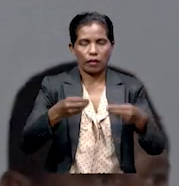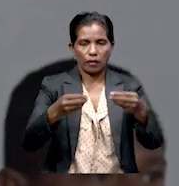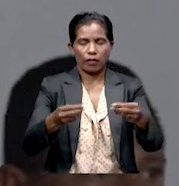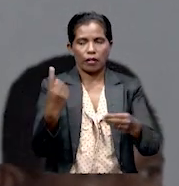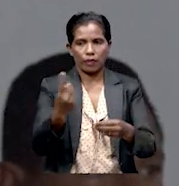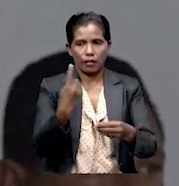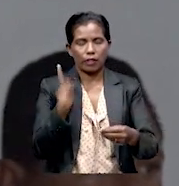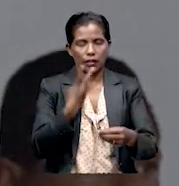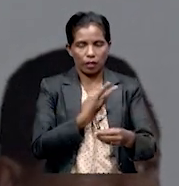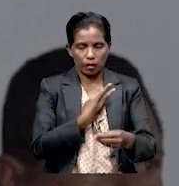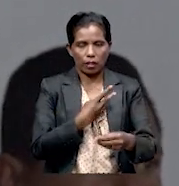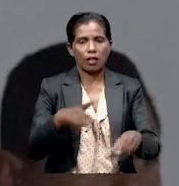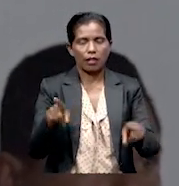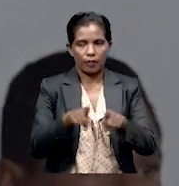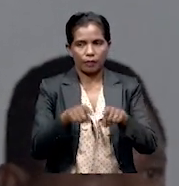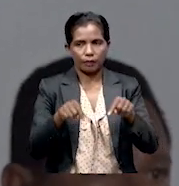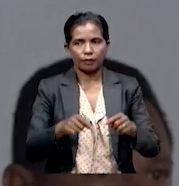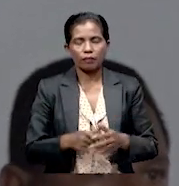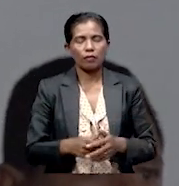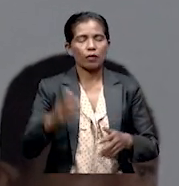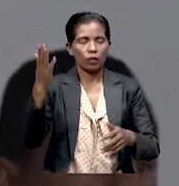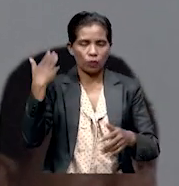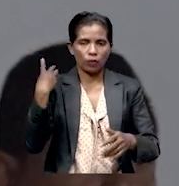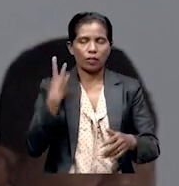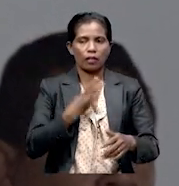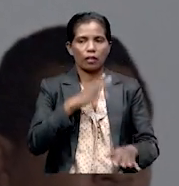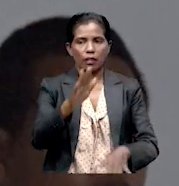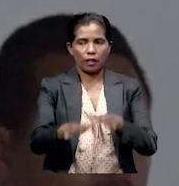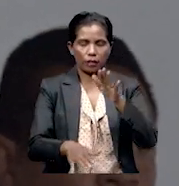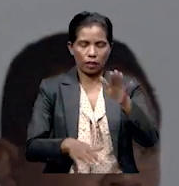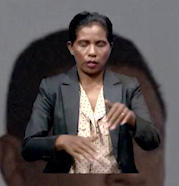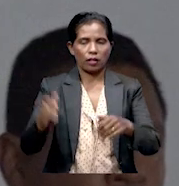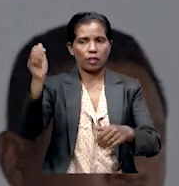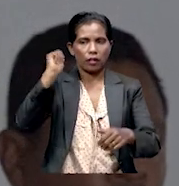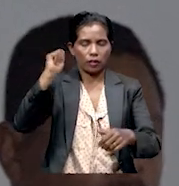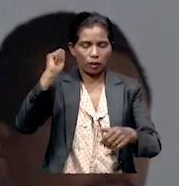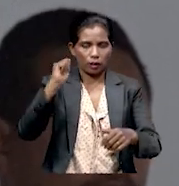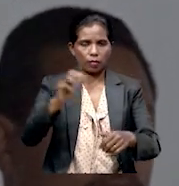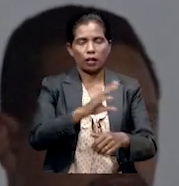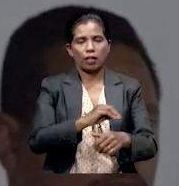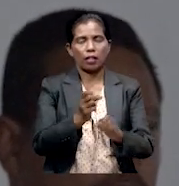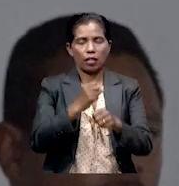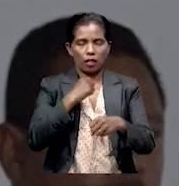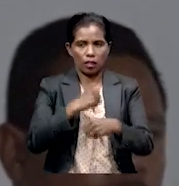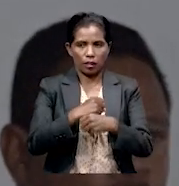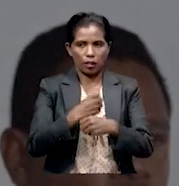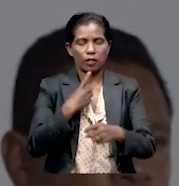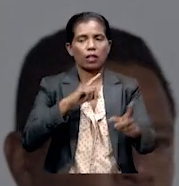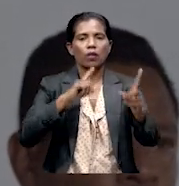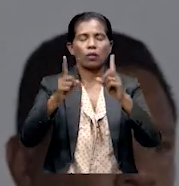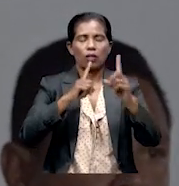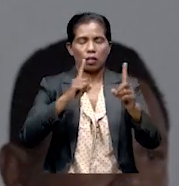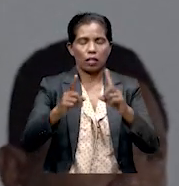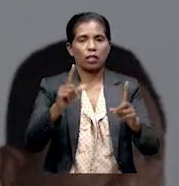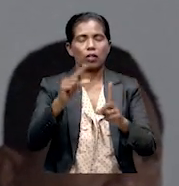kita ni sana. Ulu kita lau durante kampanye konsolidasi kita kualia di afu anu